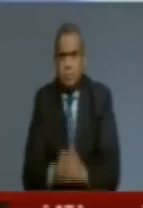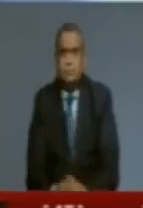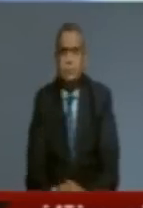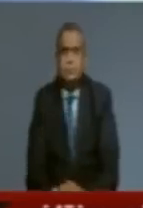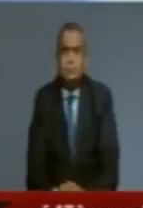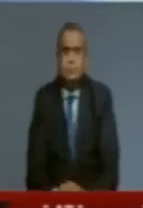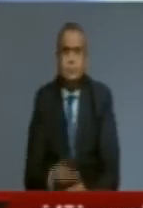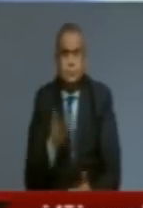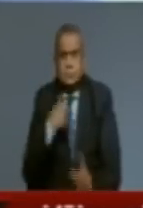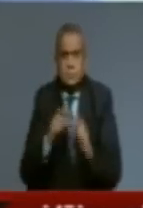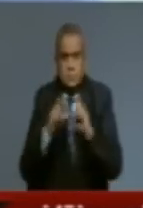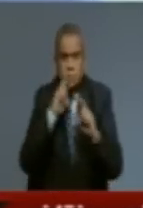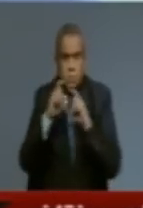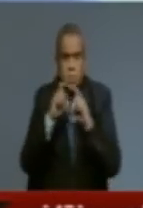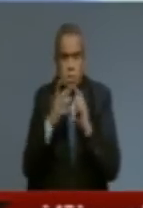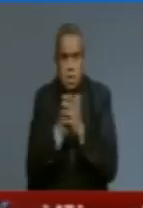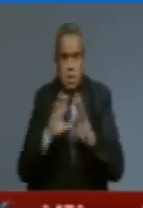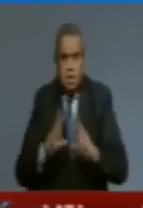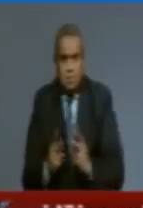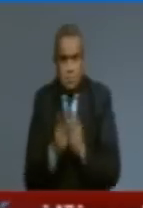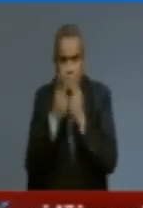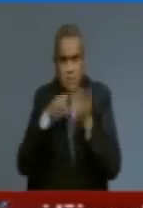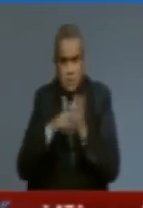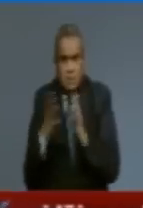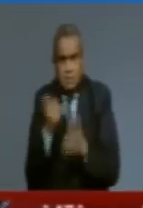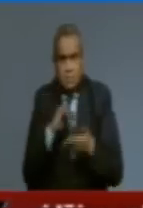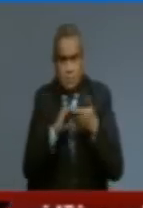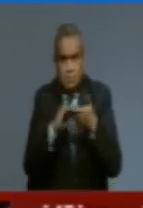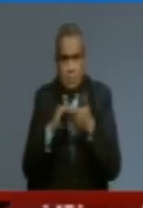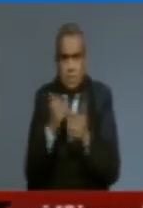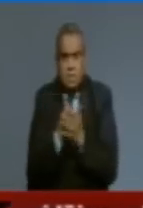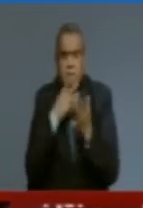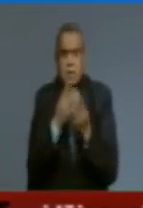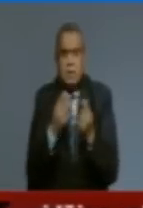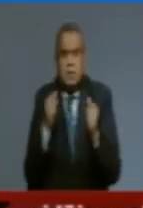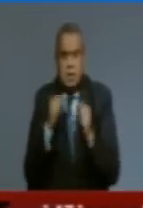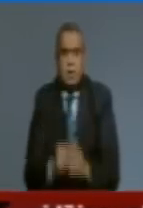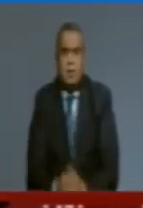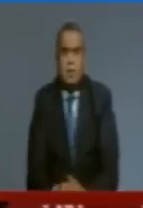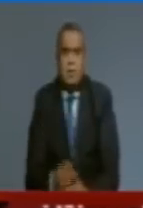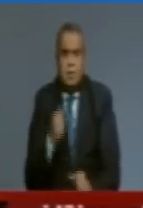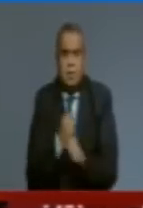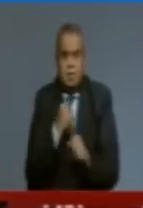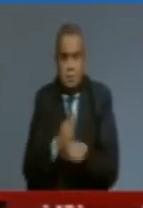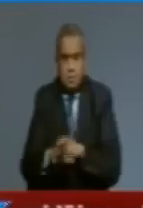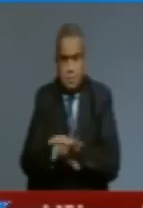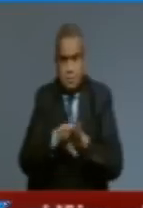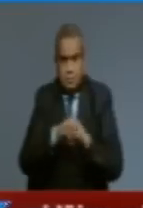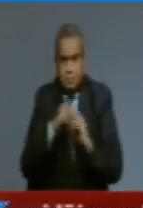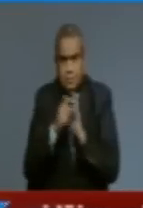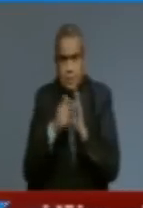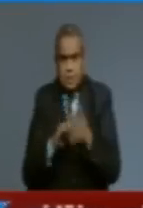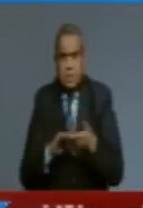والبنوك التنمية المحلية الأخرى، هي كلها تدعم مبادرة